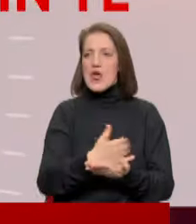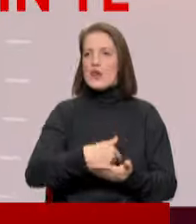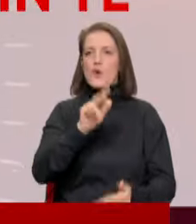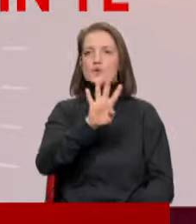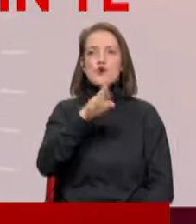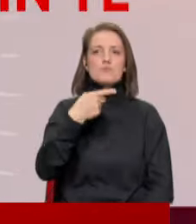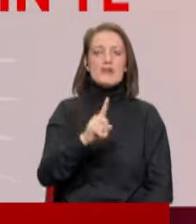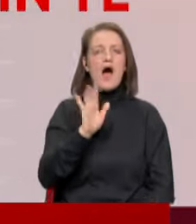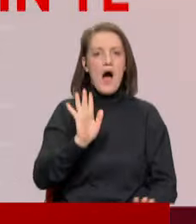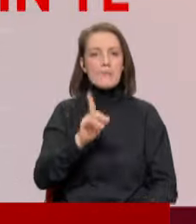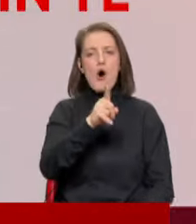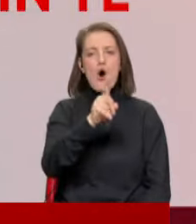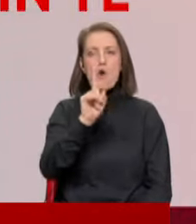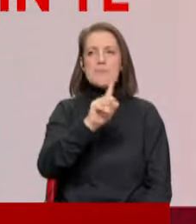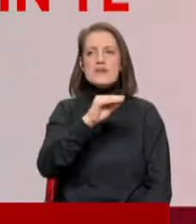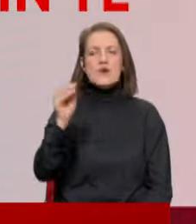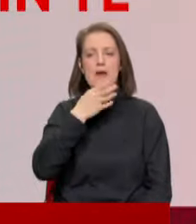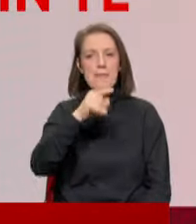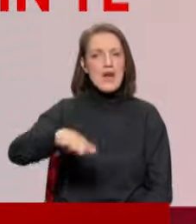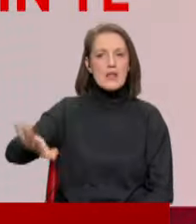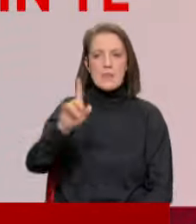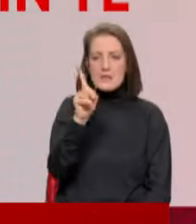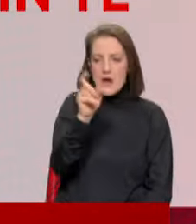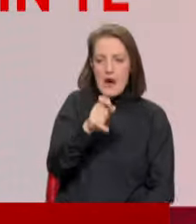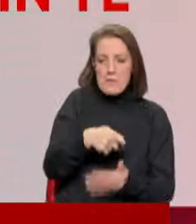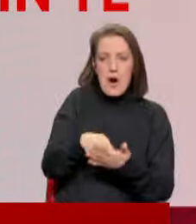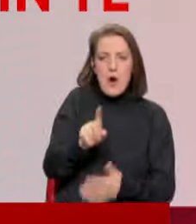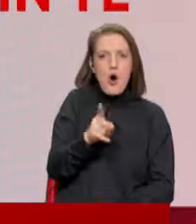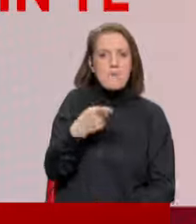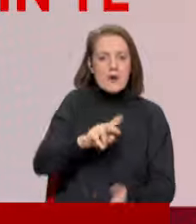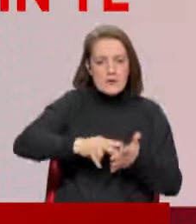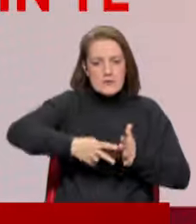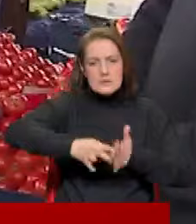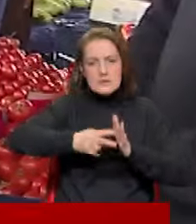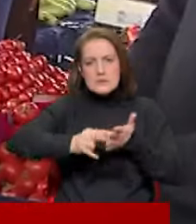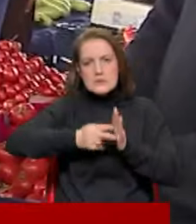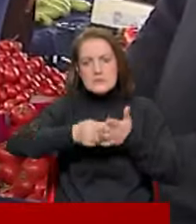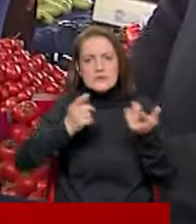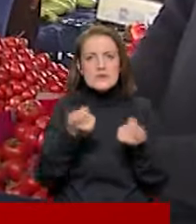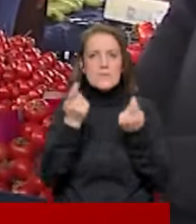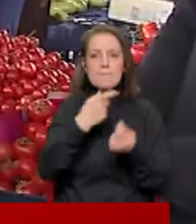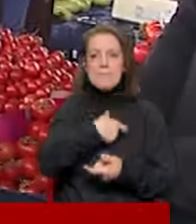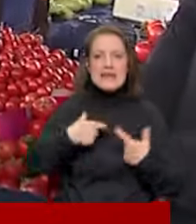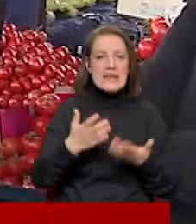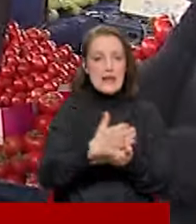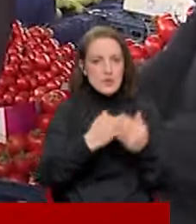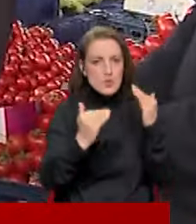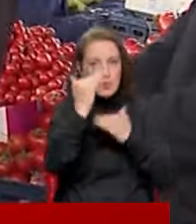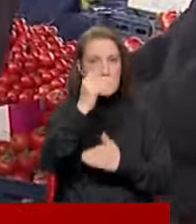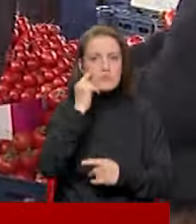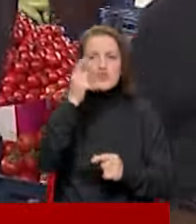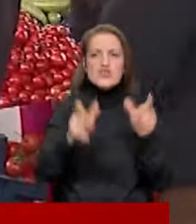34.000 Ama 10 milyona yakın emekli ayda 10.000 maaşla geçinmeye çalışıyor Bu milli gelir çok yüksekse Bu